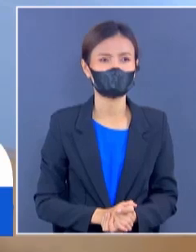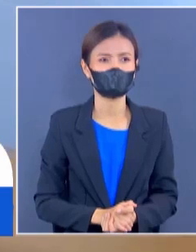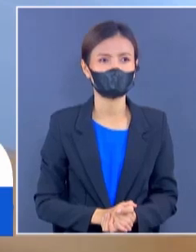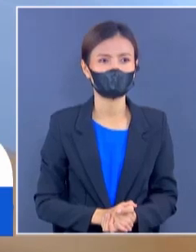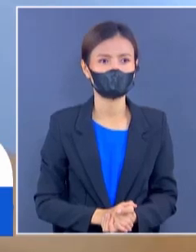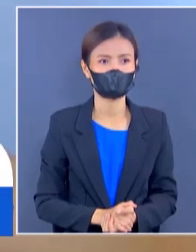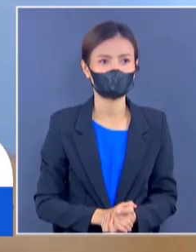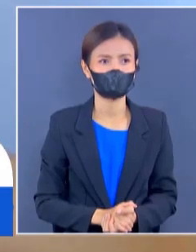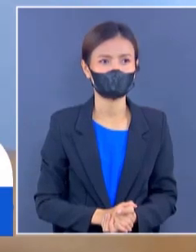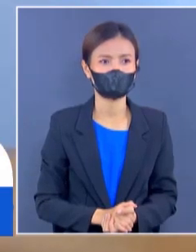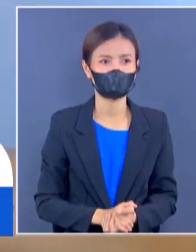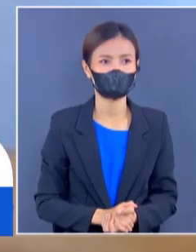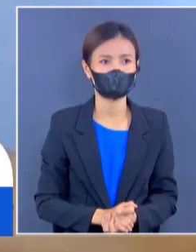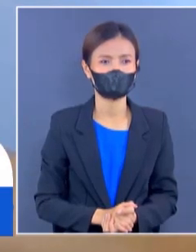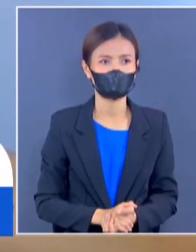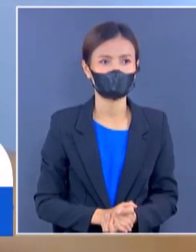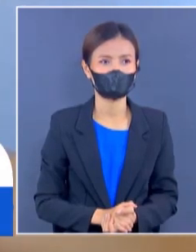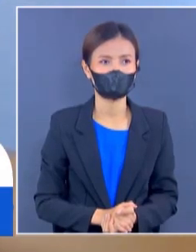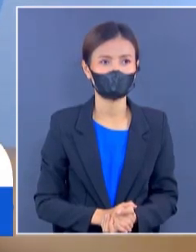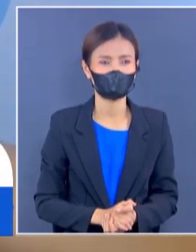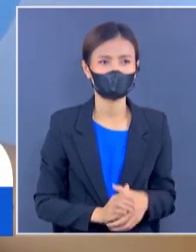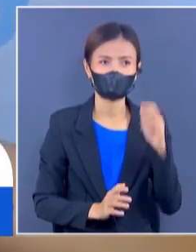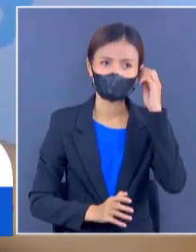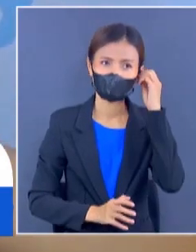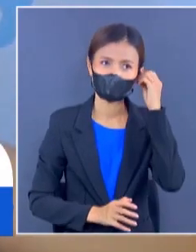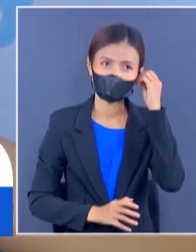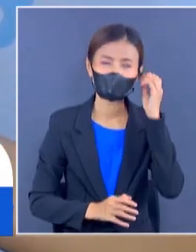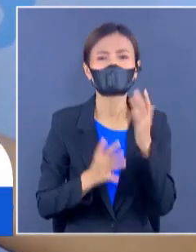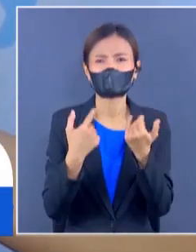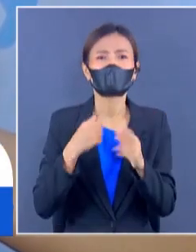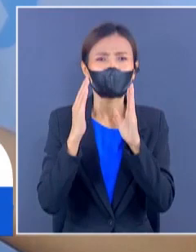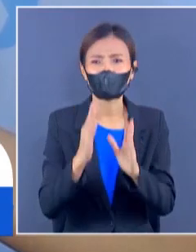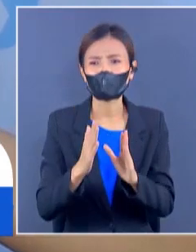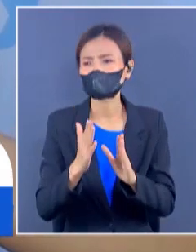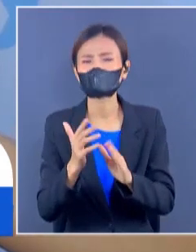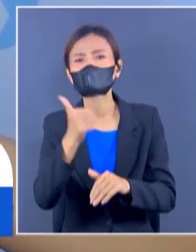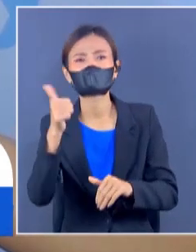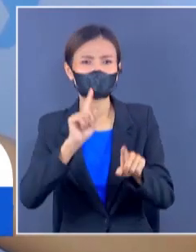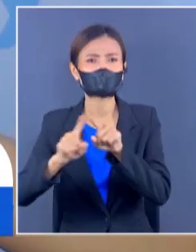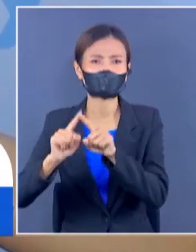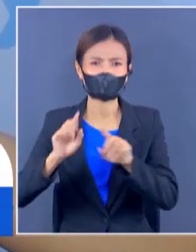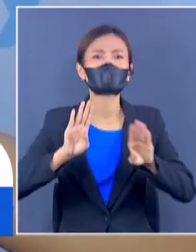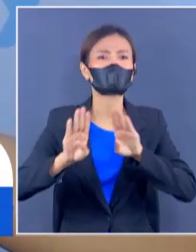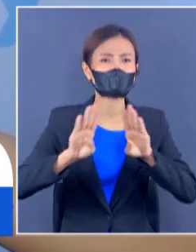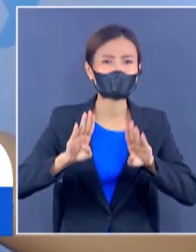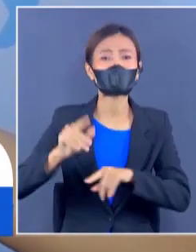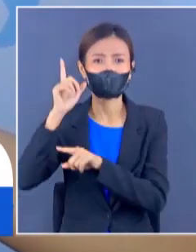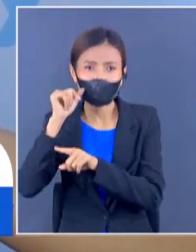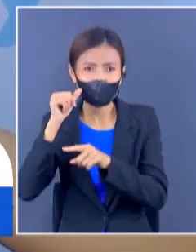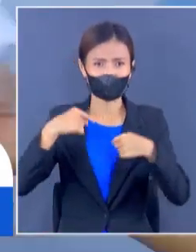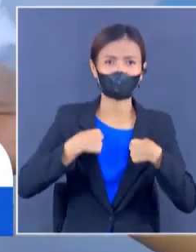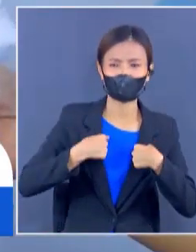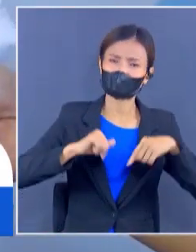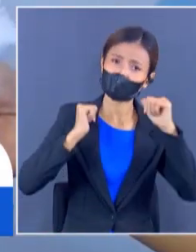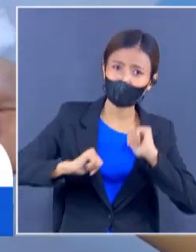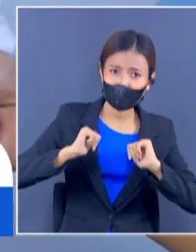เหมือนเราเหมือนพอเวลาโดนแบบเหมือนมันเป็นเลี่ยงไม่ได้อะเนาะอะไรอย่างเงี้ยก็ถือว่าจะเอาให้มาพัฒนาตัวเองแบบให้ดีขึ้นดีขึ้นเรื่